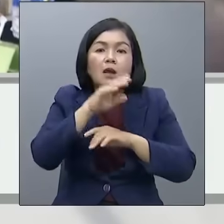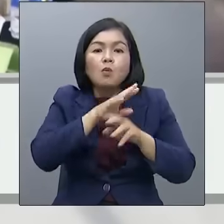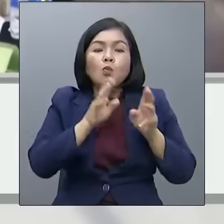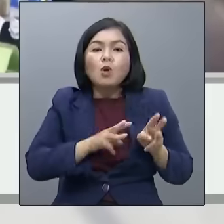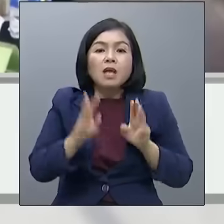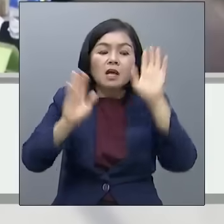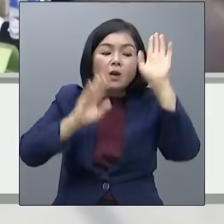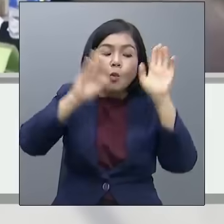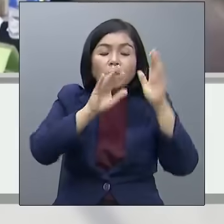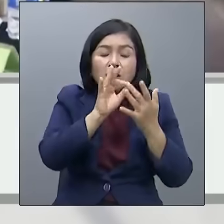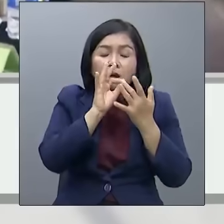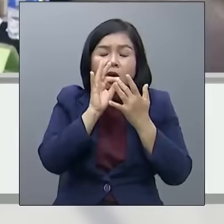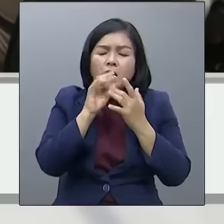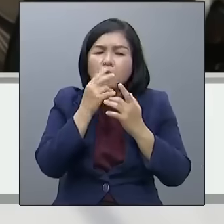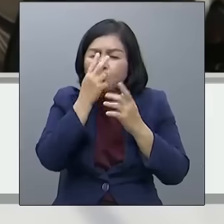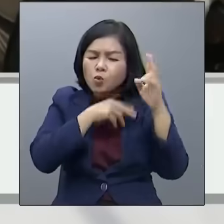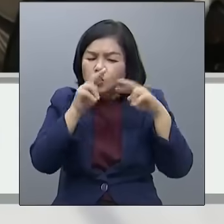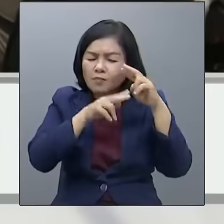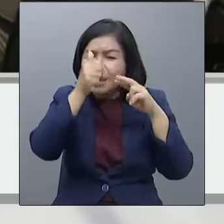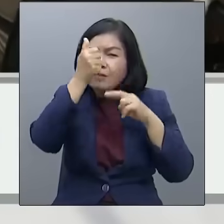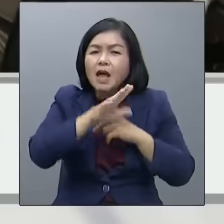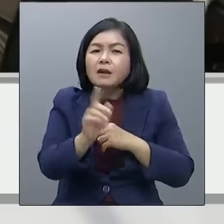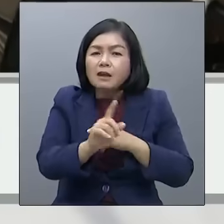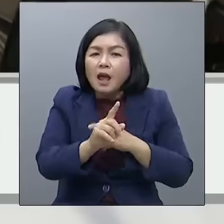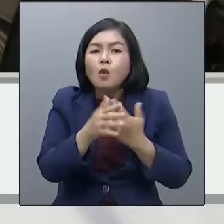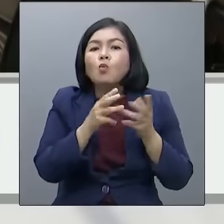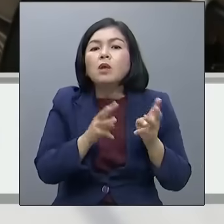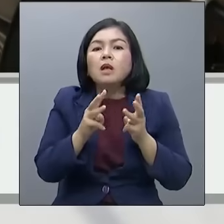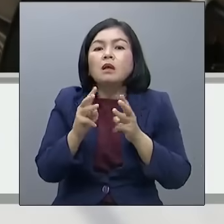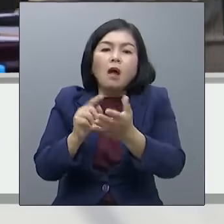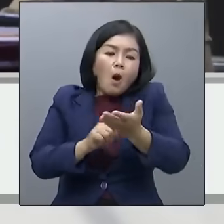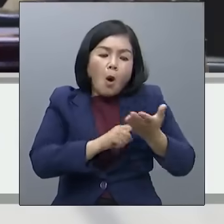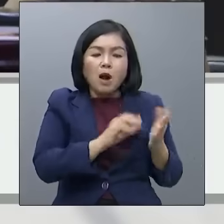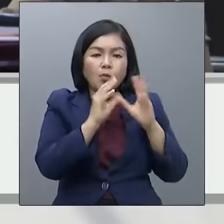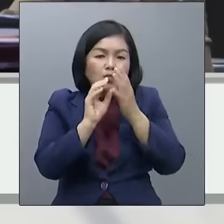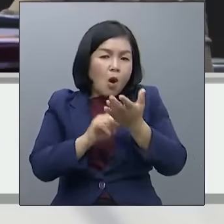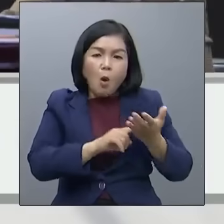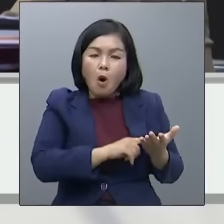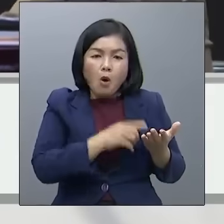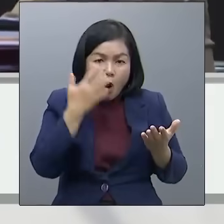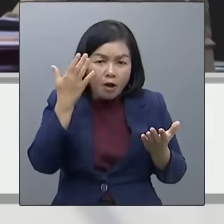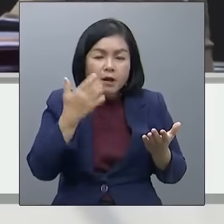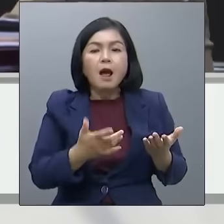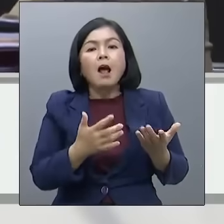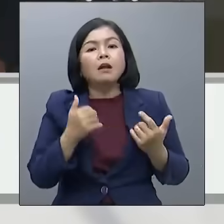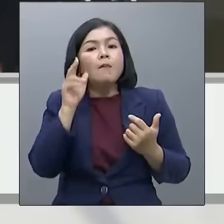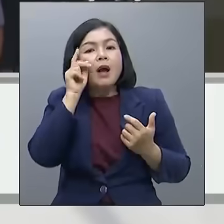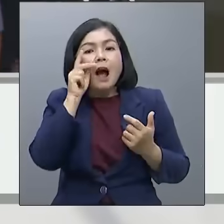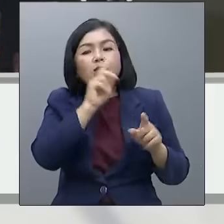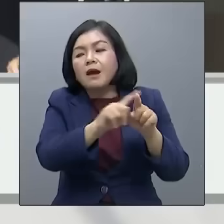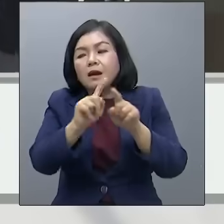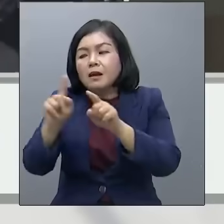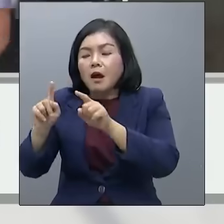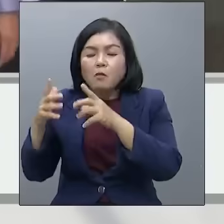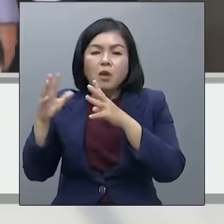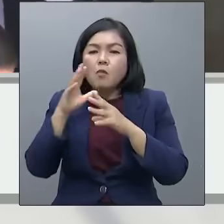มันจะเหมาะสมไหมโปร่งใสหรือเปล่าทำให้ต้องถอดวาระออกจากการประชุมค่ะแล้วก็เกิดกระแสข่าวต่างๆตามมาม